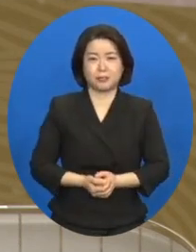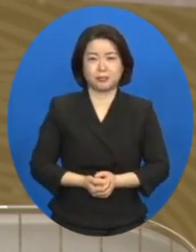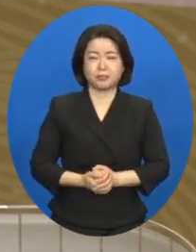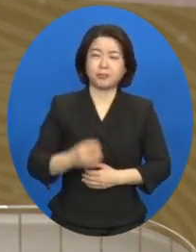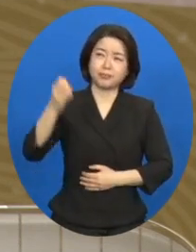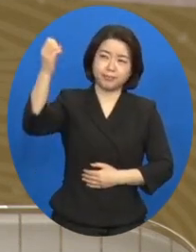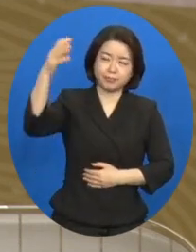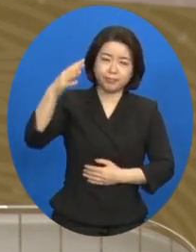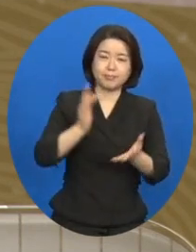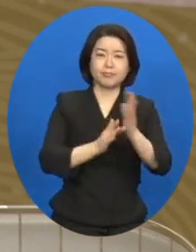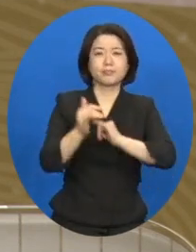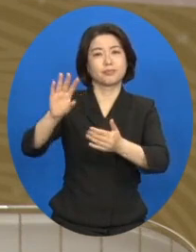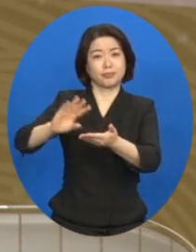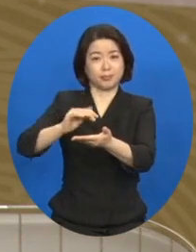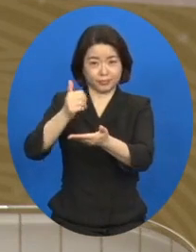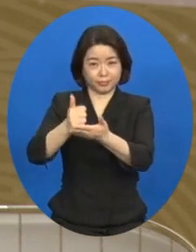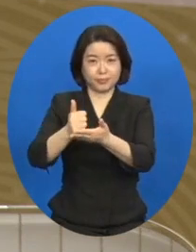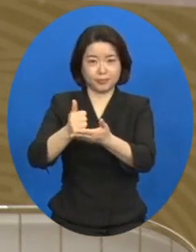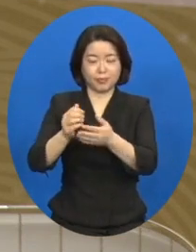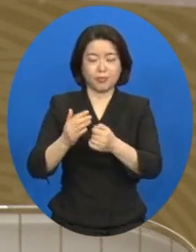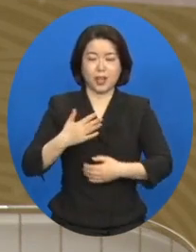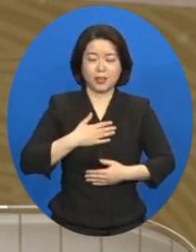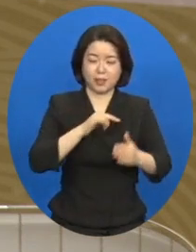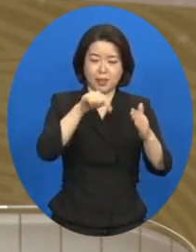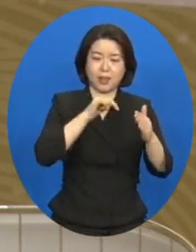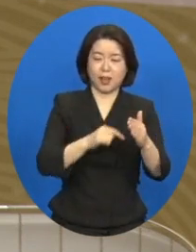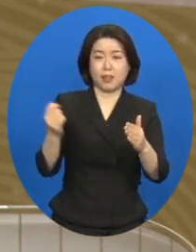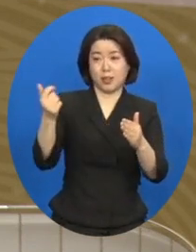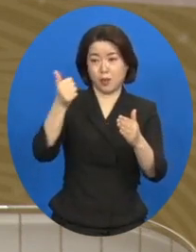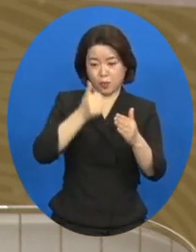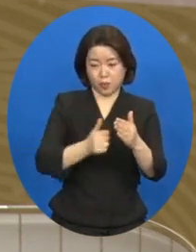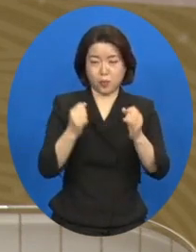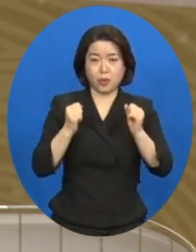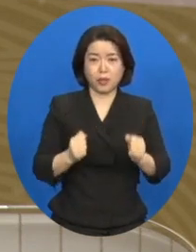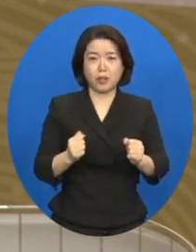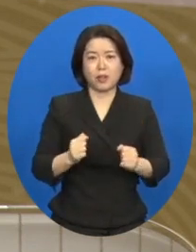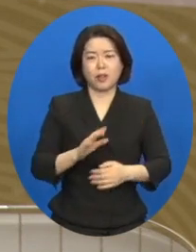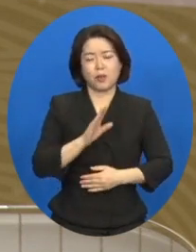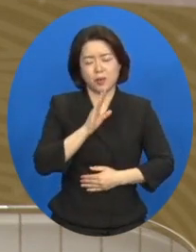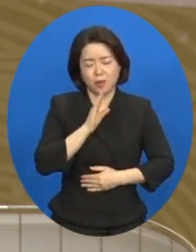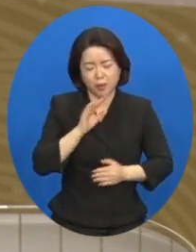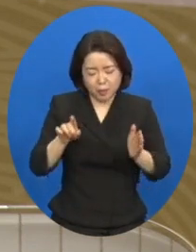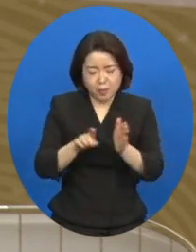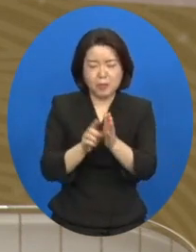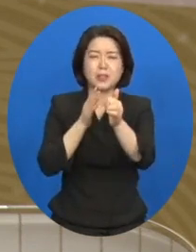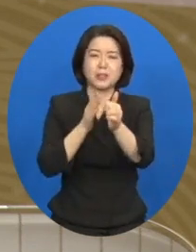빛이신 예수 그리스도께서 우리 안에 계신 것을 여러분 정말 믿으셔야 돼요.